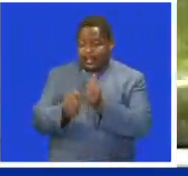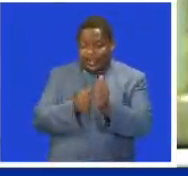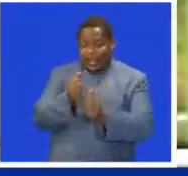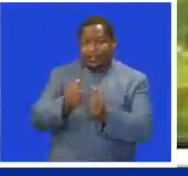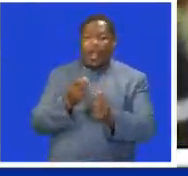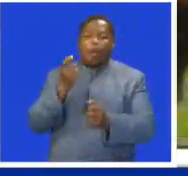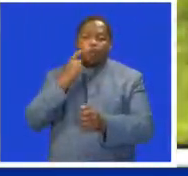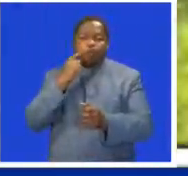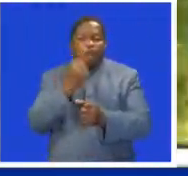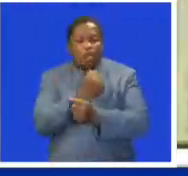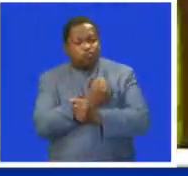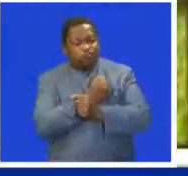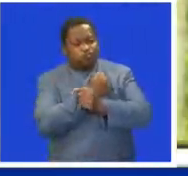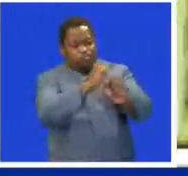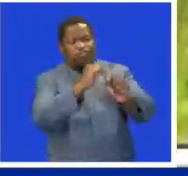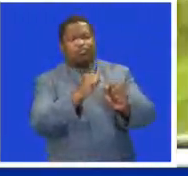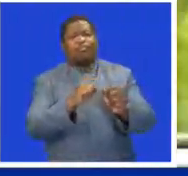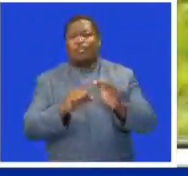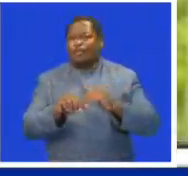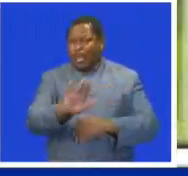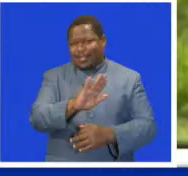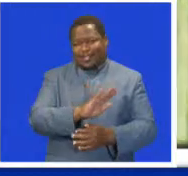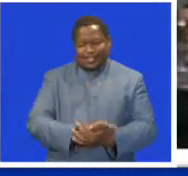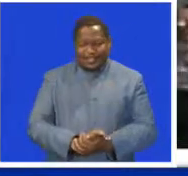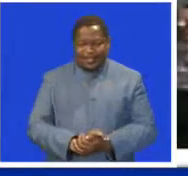eTindzabeni kubika Sondomlangeni eMbabane